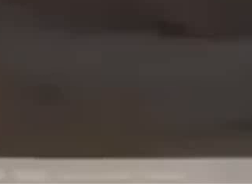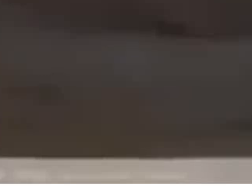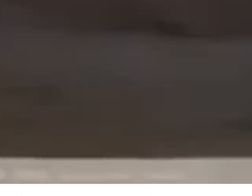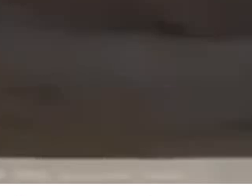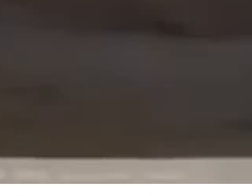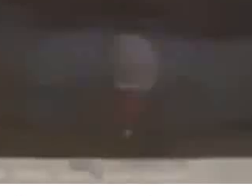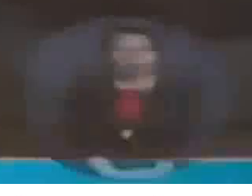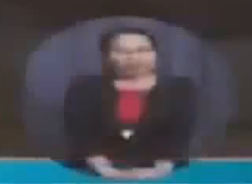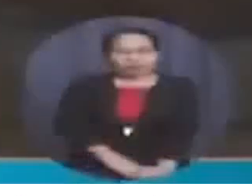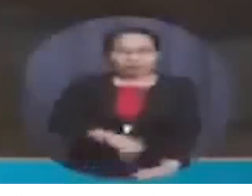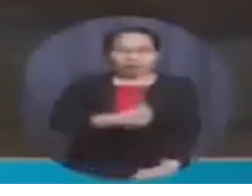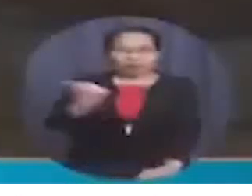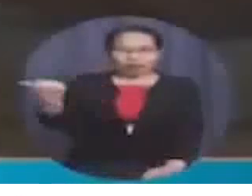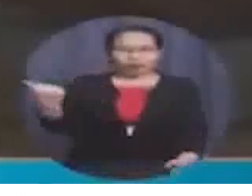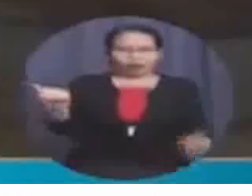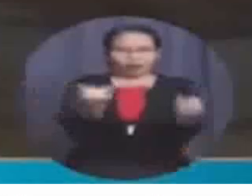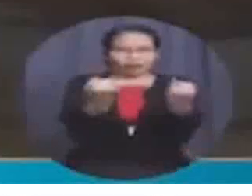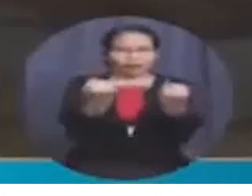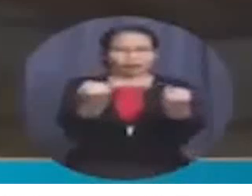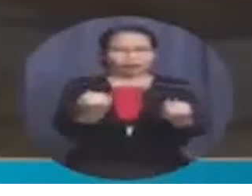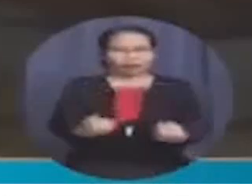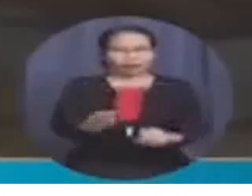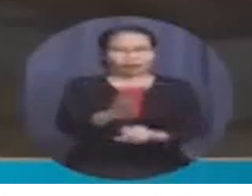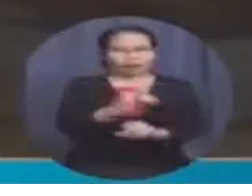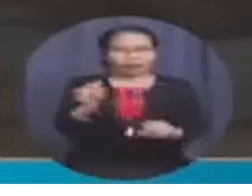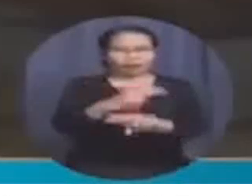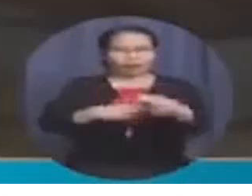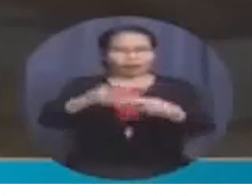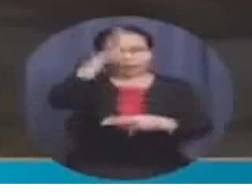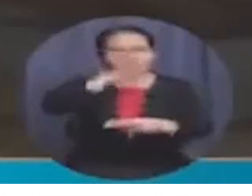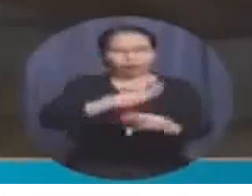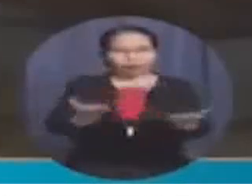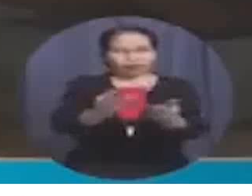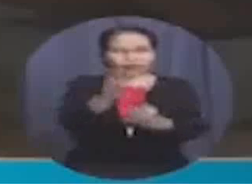ng anumang anyo sa langit. Asan ba si Kristo? Asa langit?